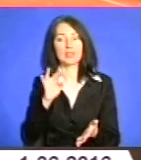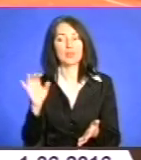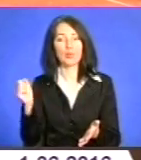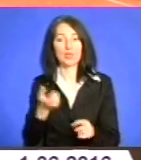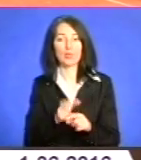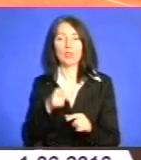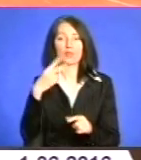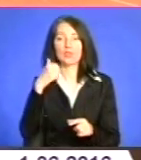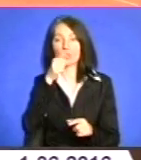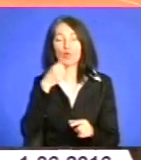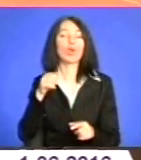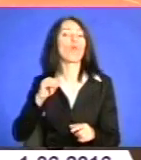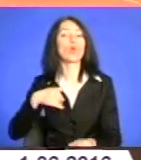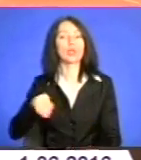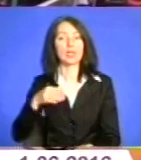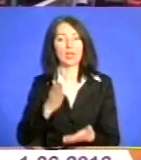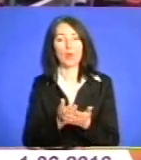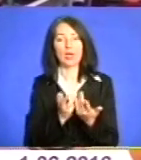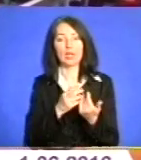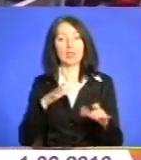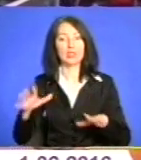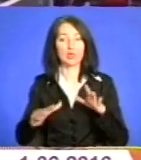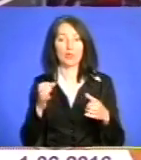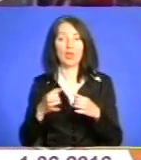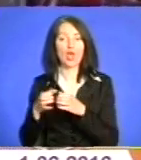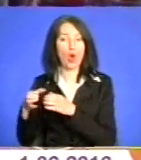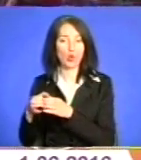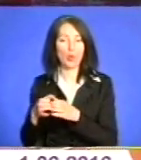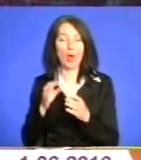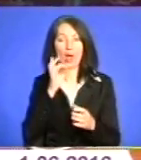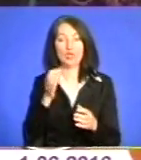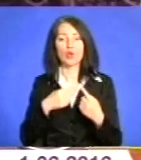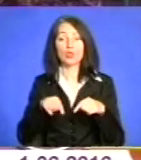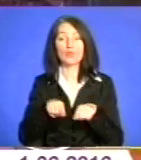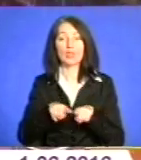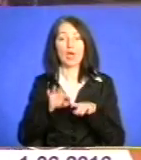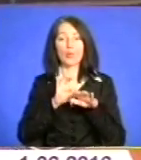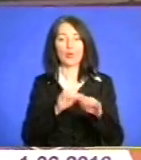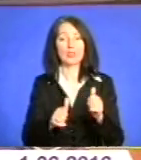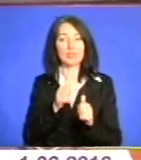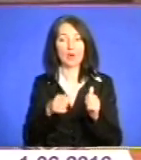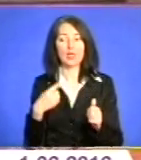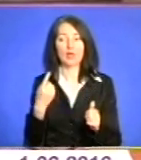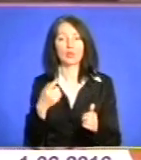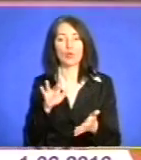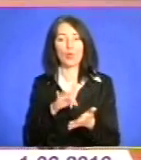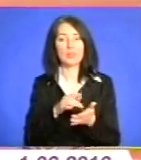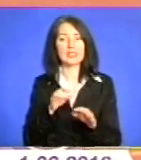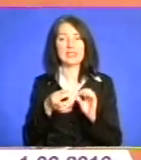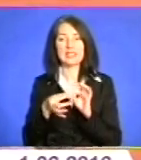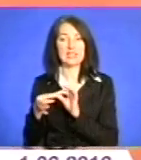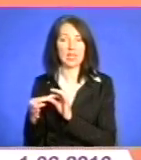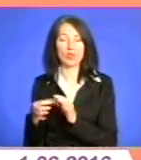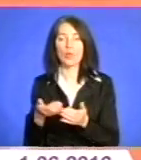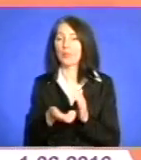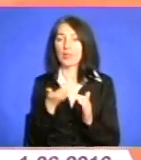понад 20 років у тенісі. Має кілька тренувальних груп. Каже, організовувати і проводити змагання в обласному місті складно, адже